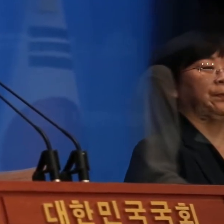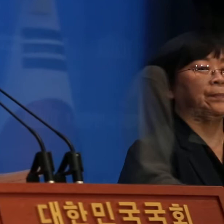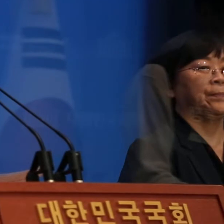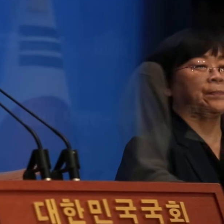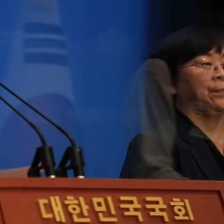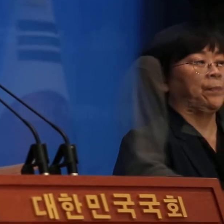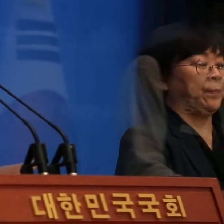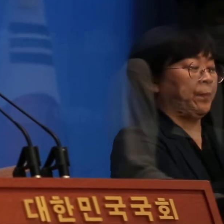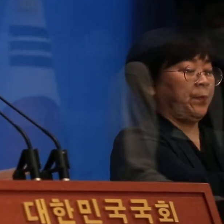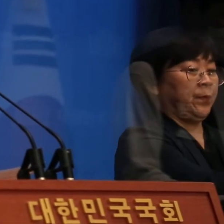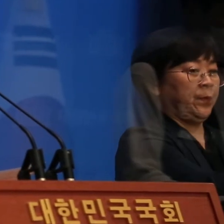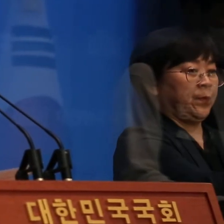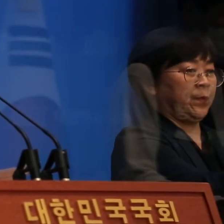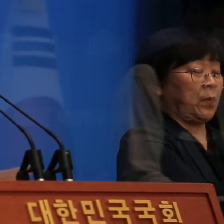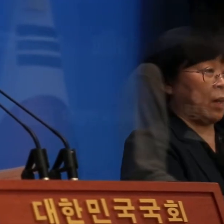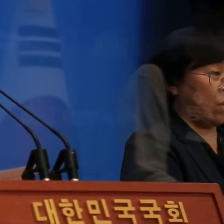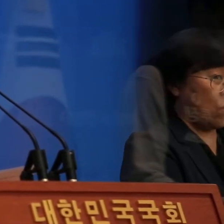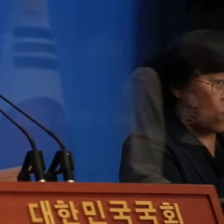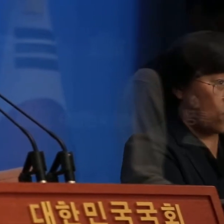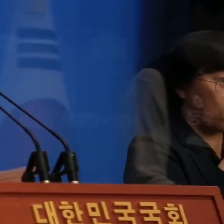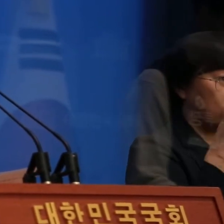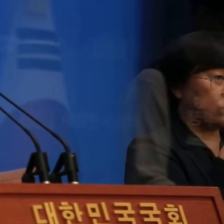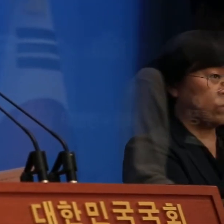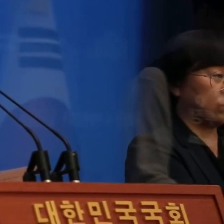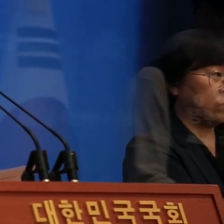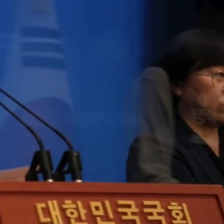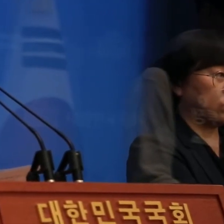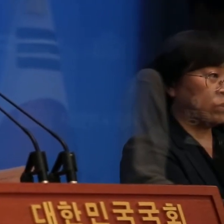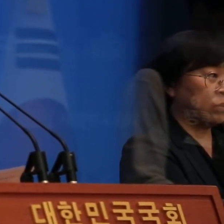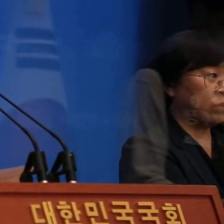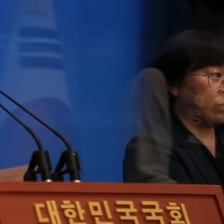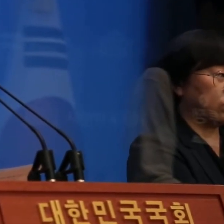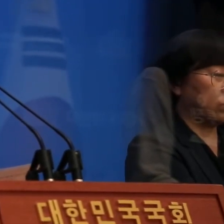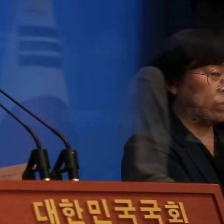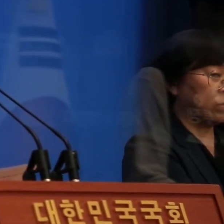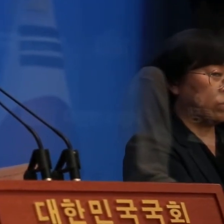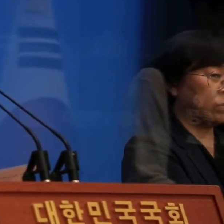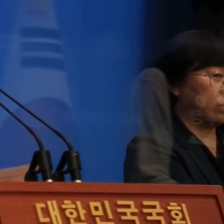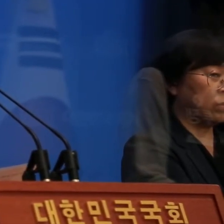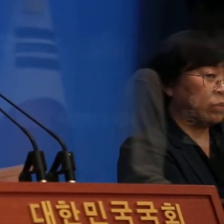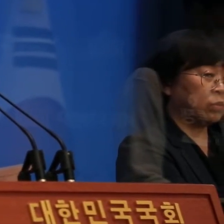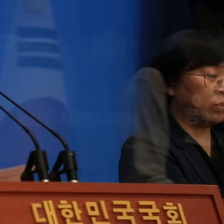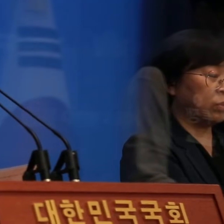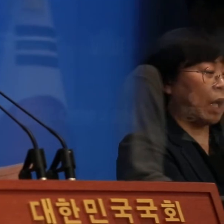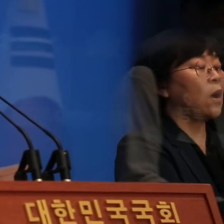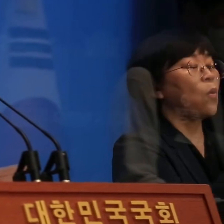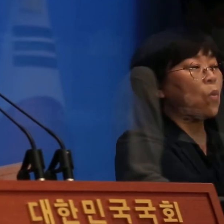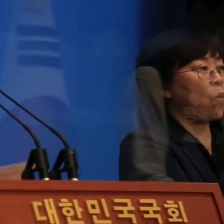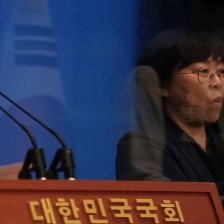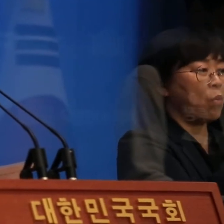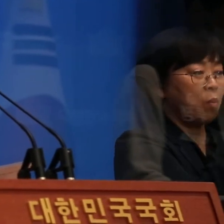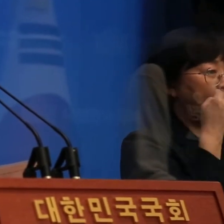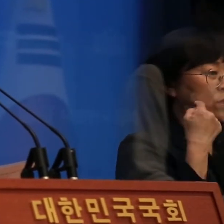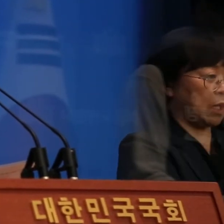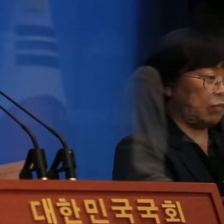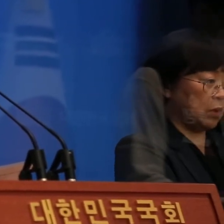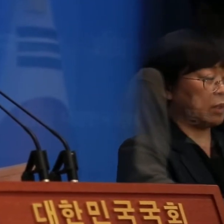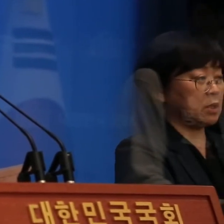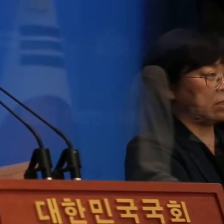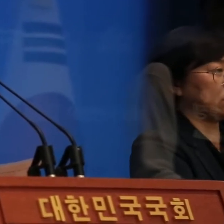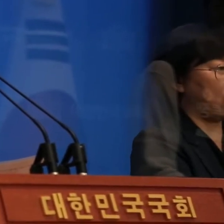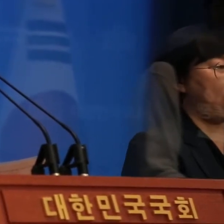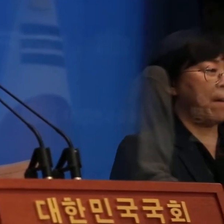넷째, 고용 보장 고용보장위원회 설치로 발전